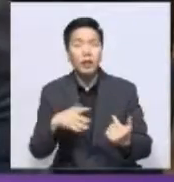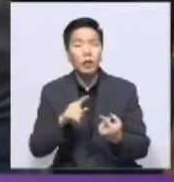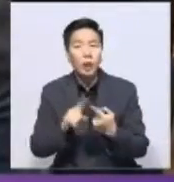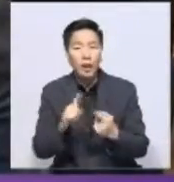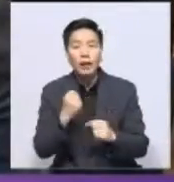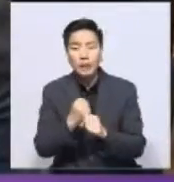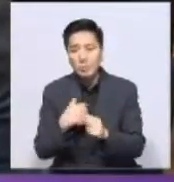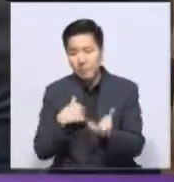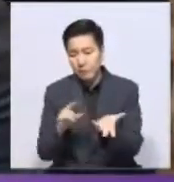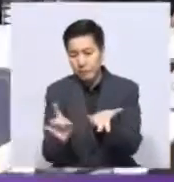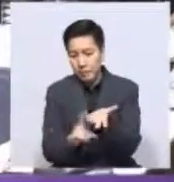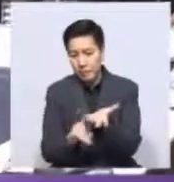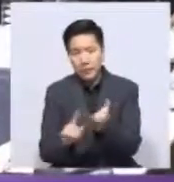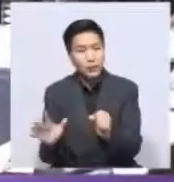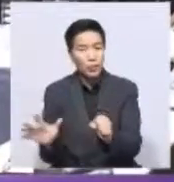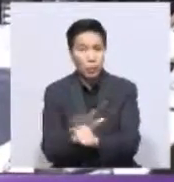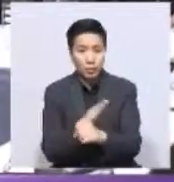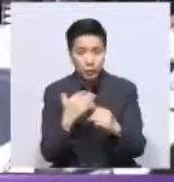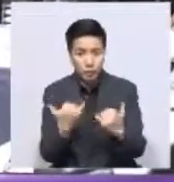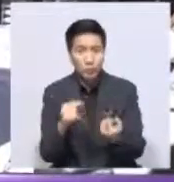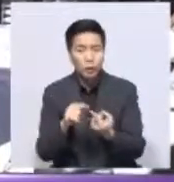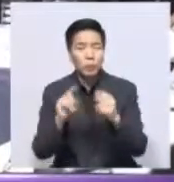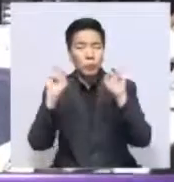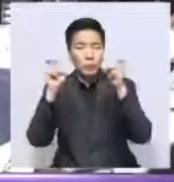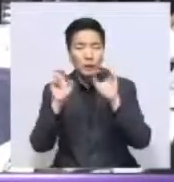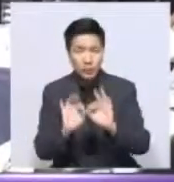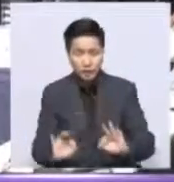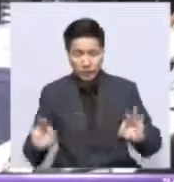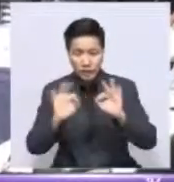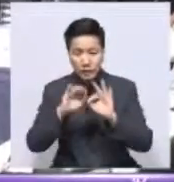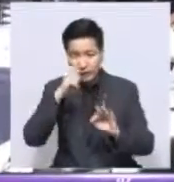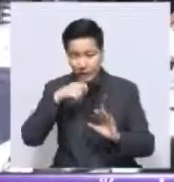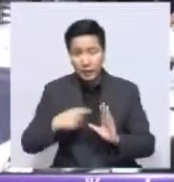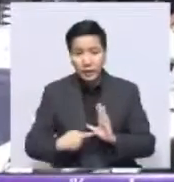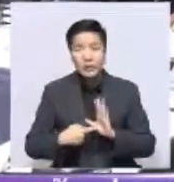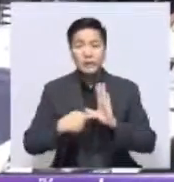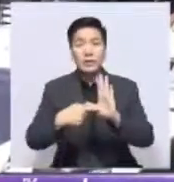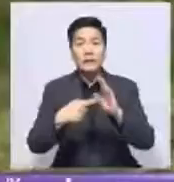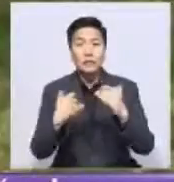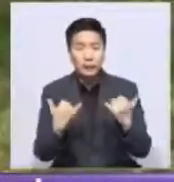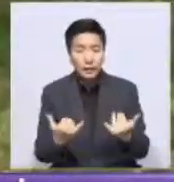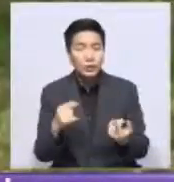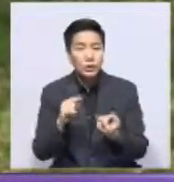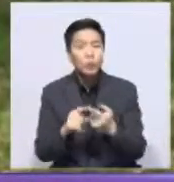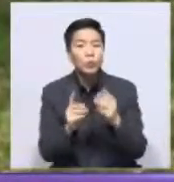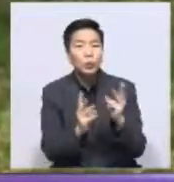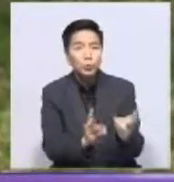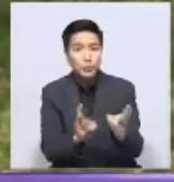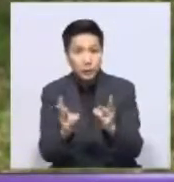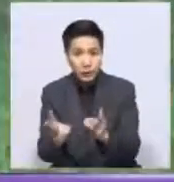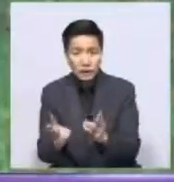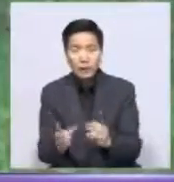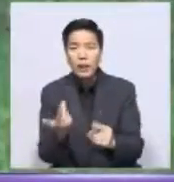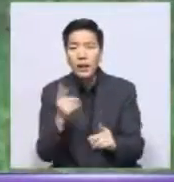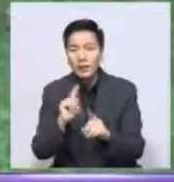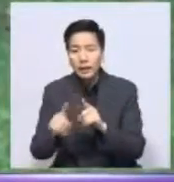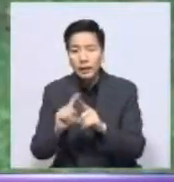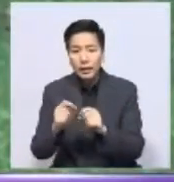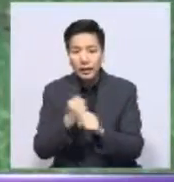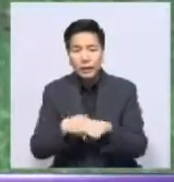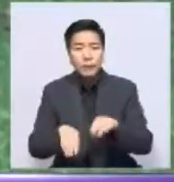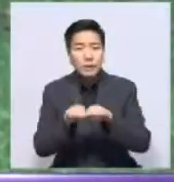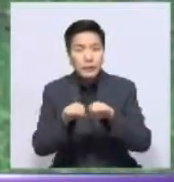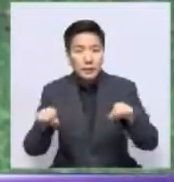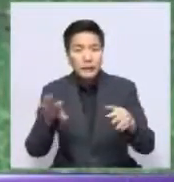พื่อให้เกิดประสิทธิภาพสูงสุดสำหรับประเด็นสำคัญที่ไทยนำเสนอในที่ประชุมในครั้งนี้คือมาตรการและแนวทางอื่นในการสร้างเ